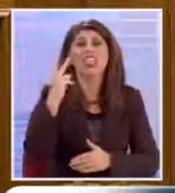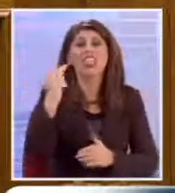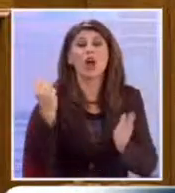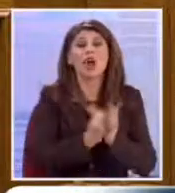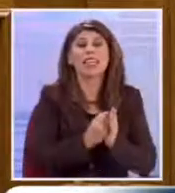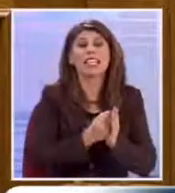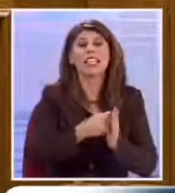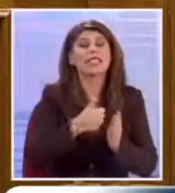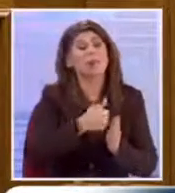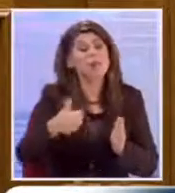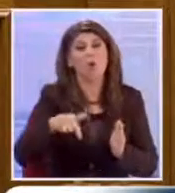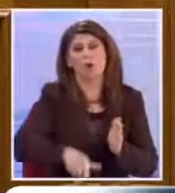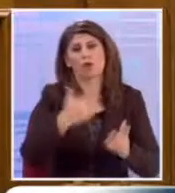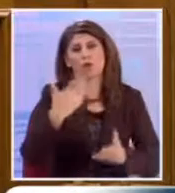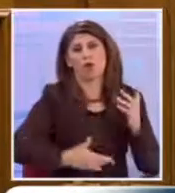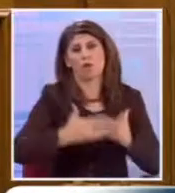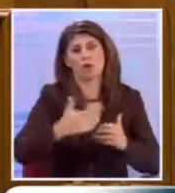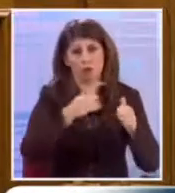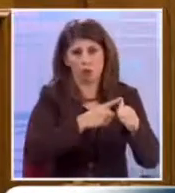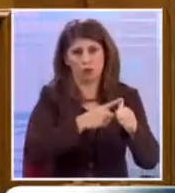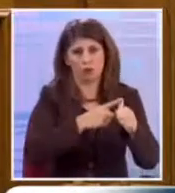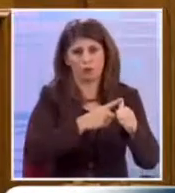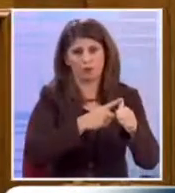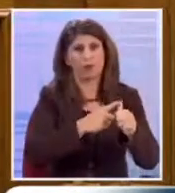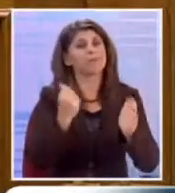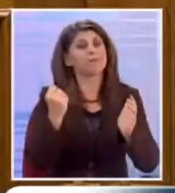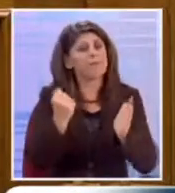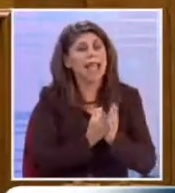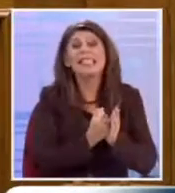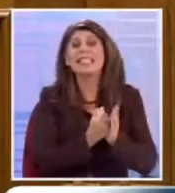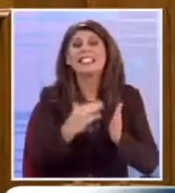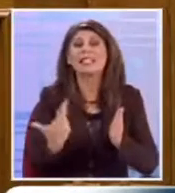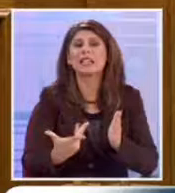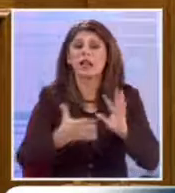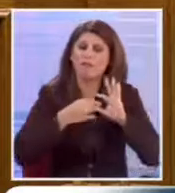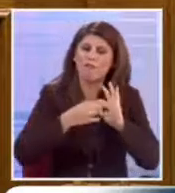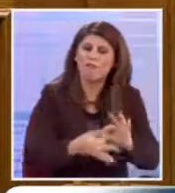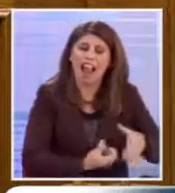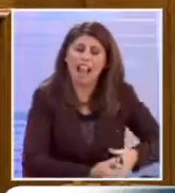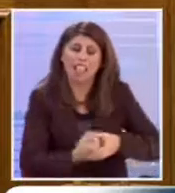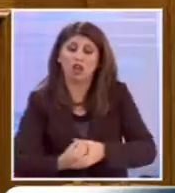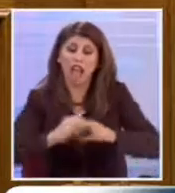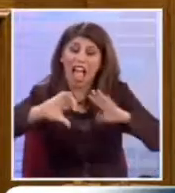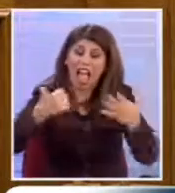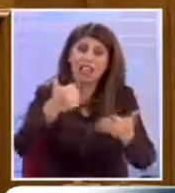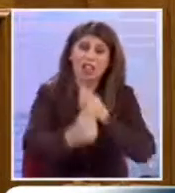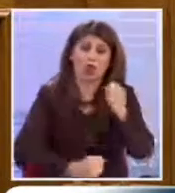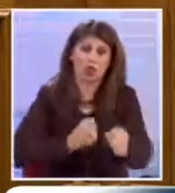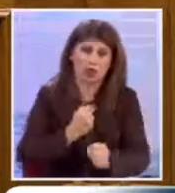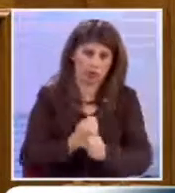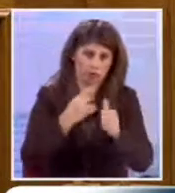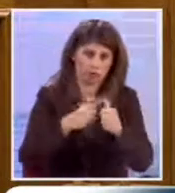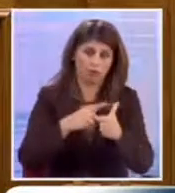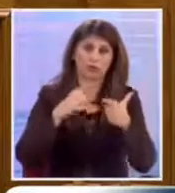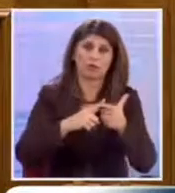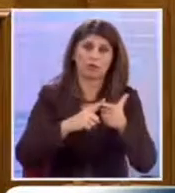συγκεκριμένου προϋπολογισμού. Πρώτον, εγγυάται τη συνέχιση της λιτότητας για 6η συνεχόμενη χρονιά. Και δεύτερον, τελειοποιεί